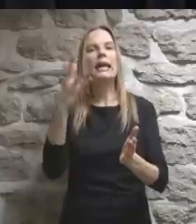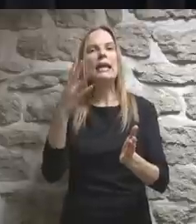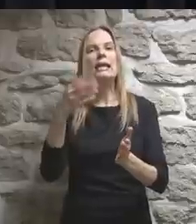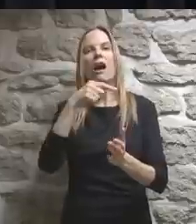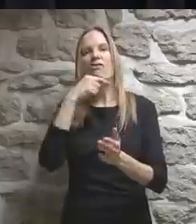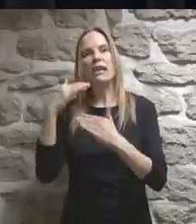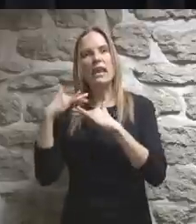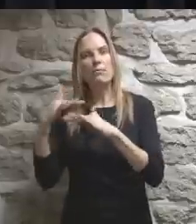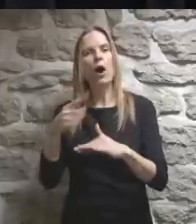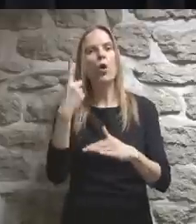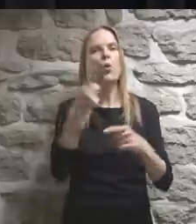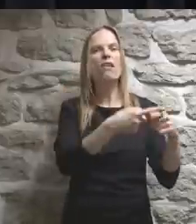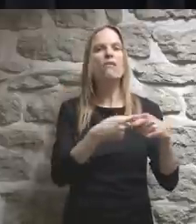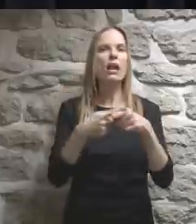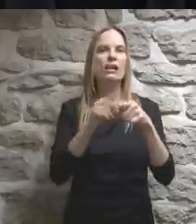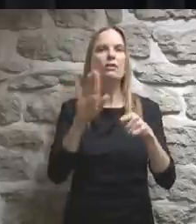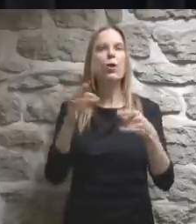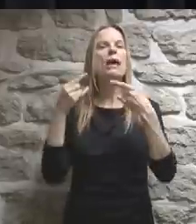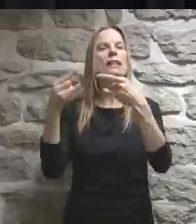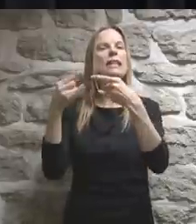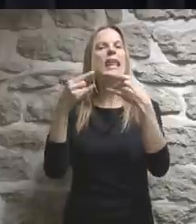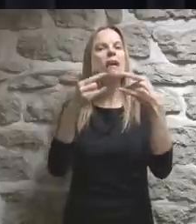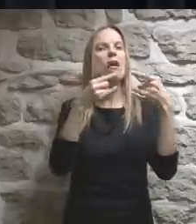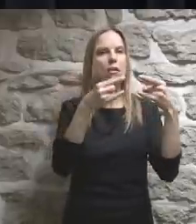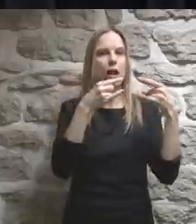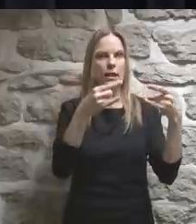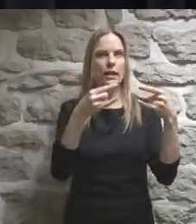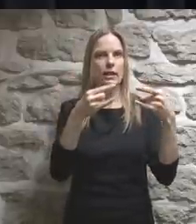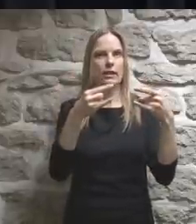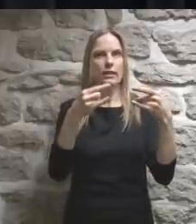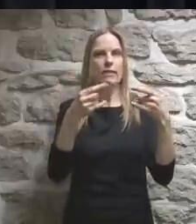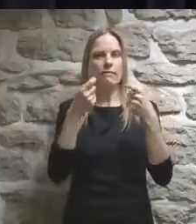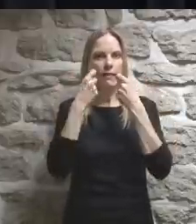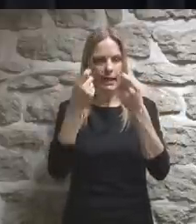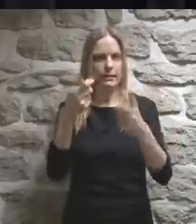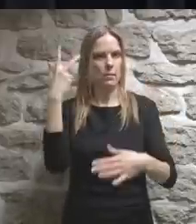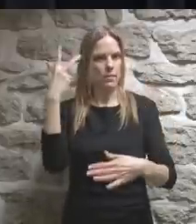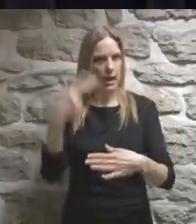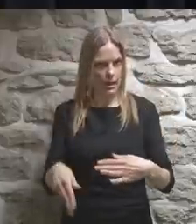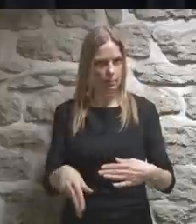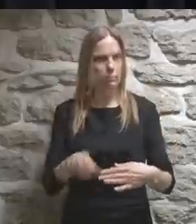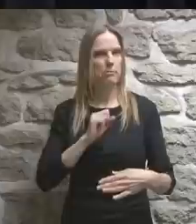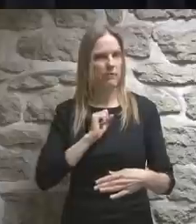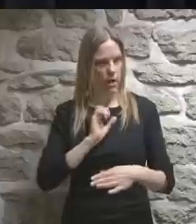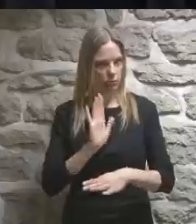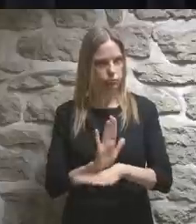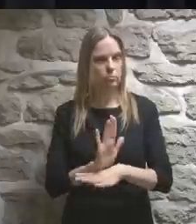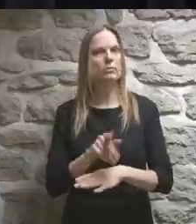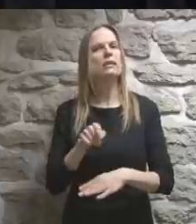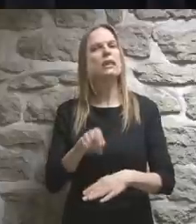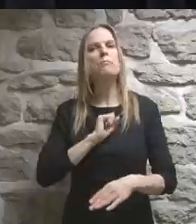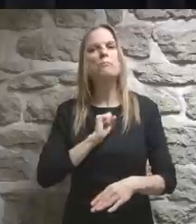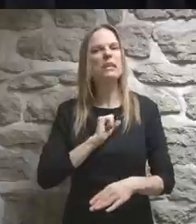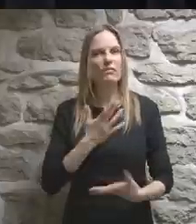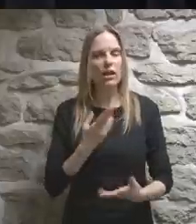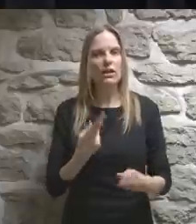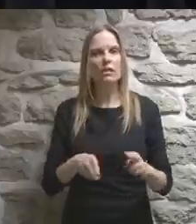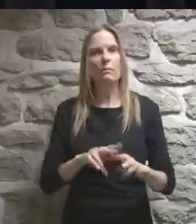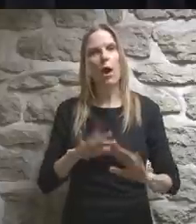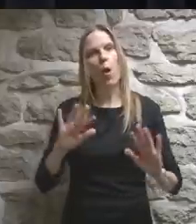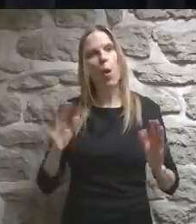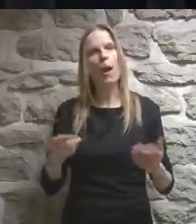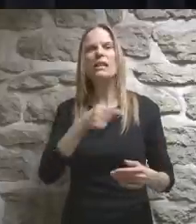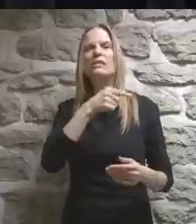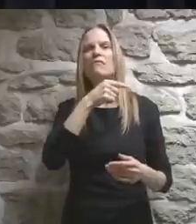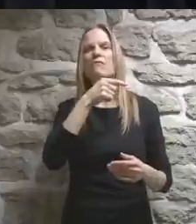Valgevene telekanali taasedastamine Eesti territooriumil. See on vajalik selle jaoks, et võidelda selle